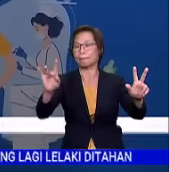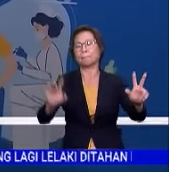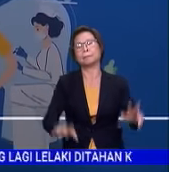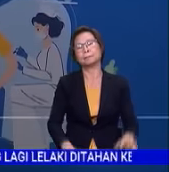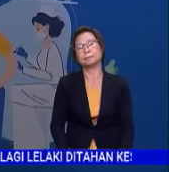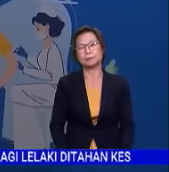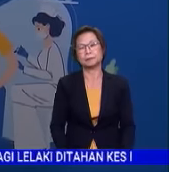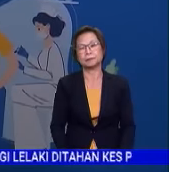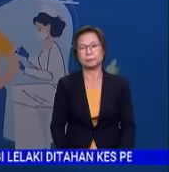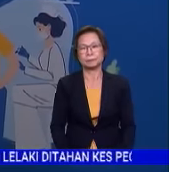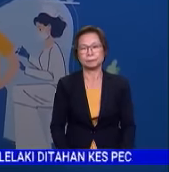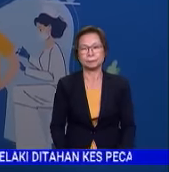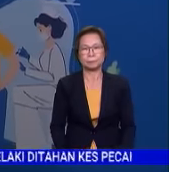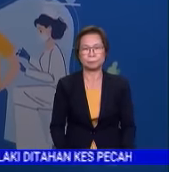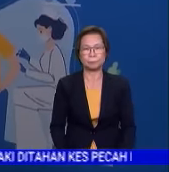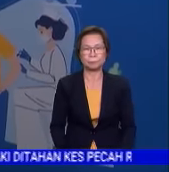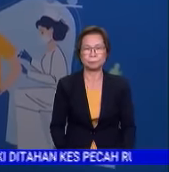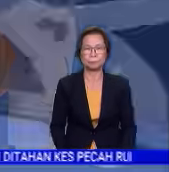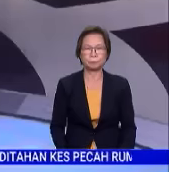depan.